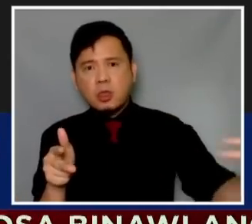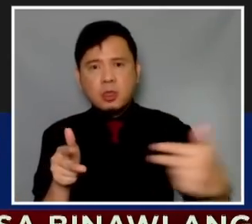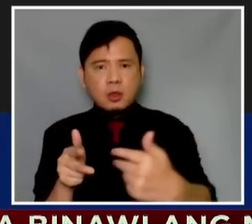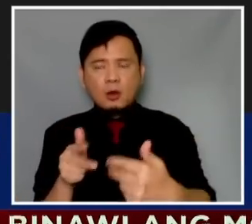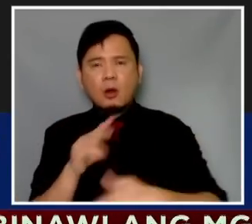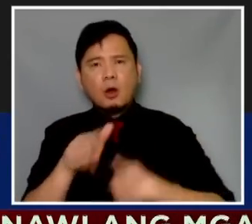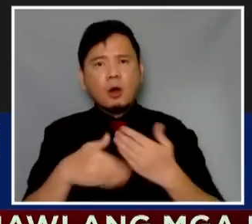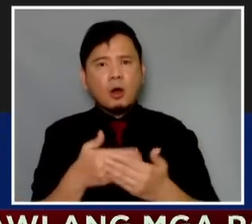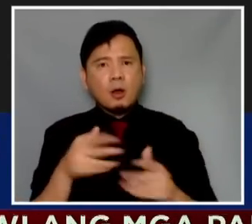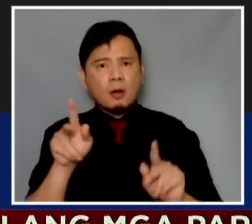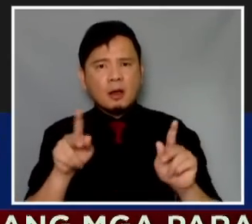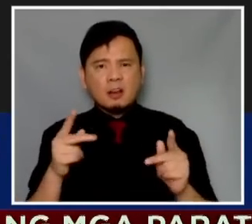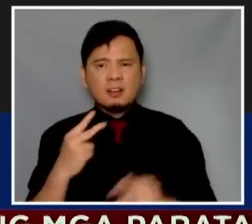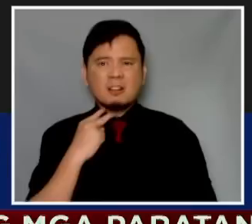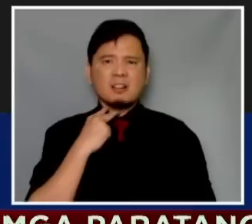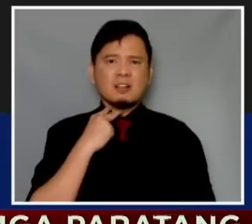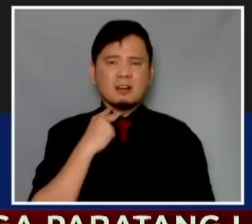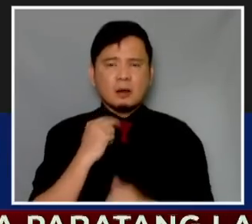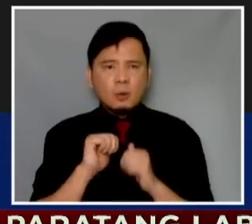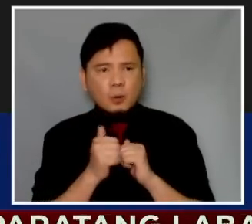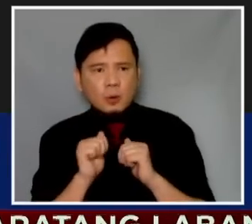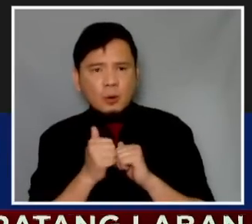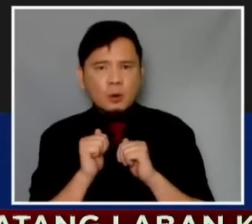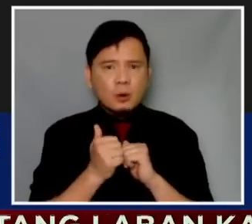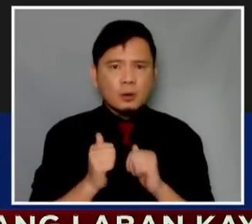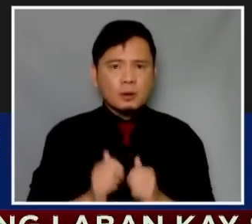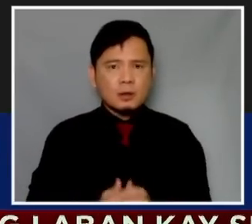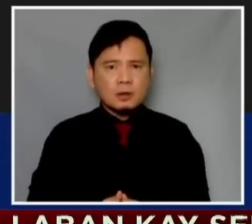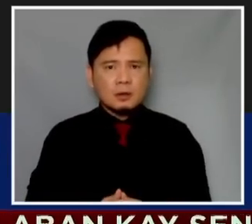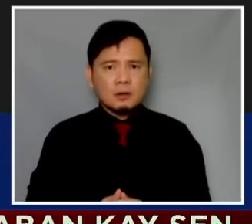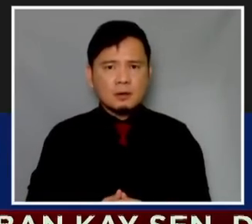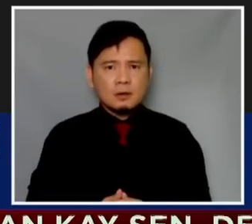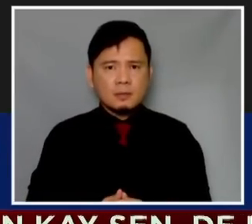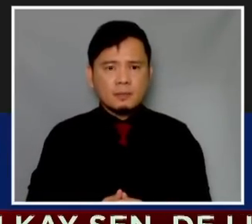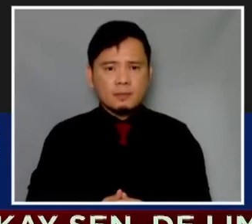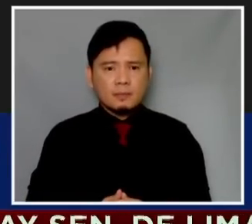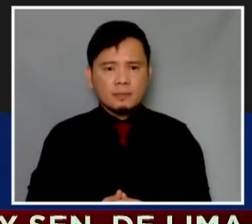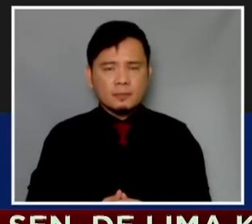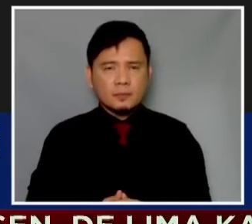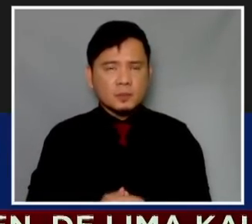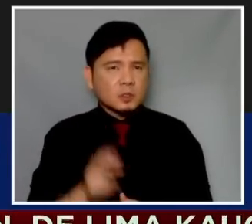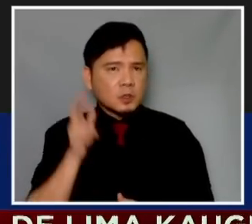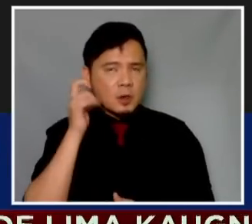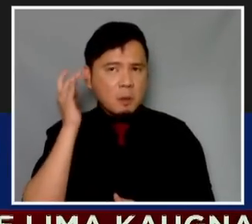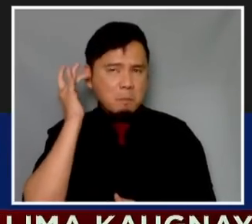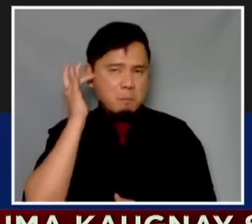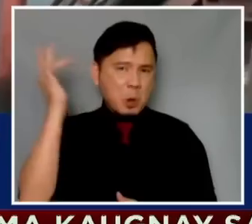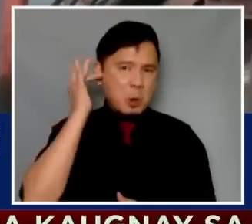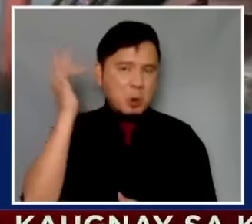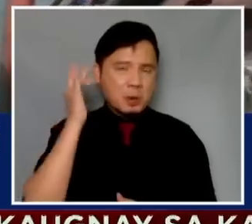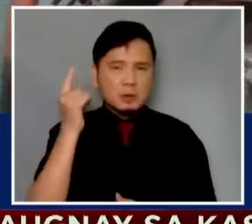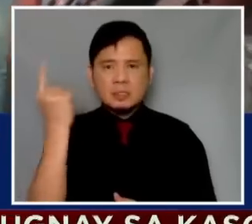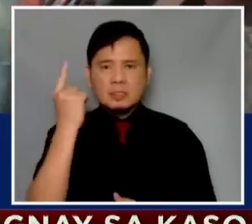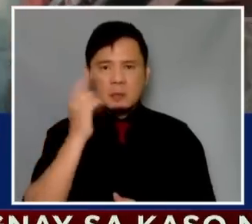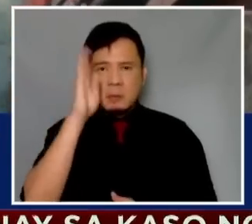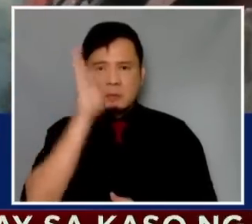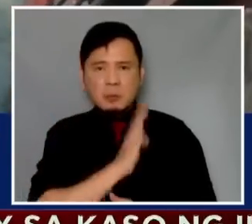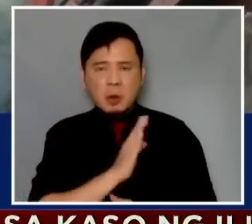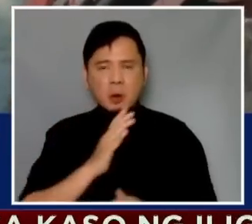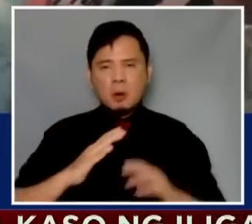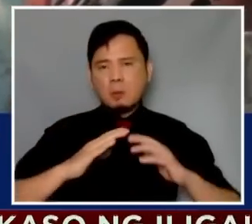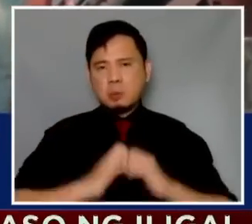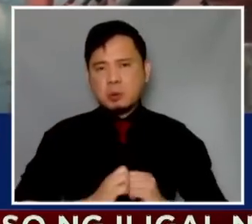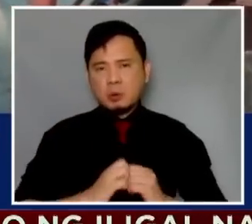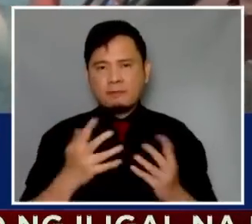sa tulay. May narinig silang a loud sound na parang may something broke. Binuksan ang